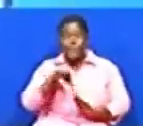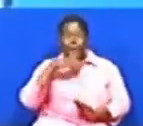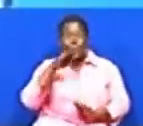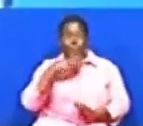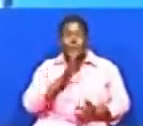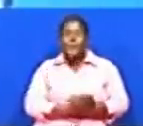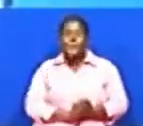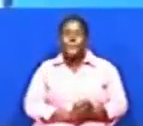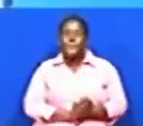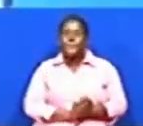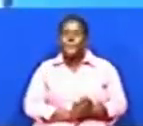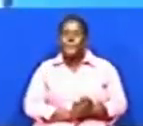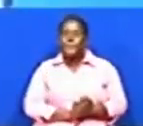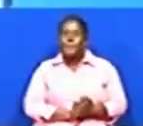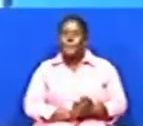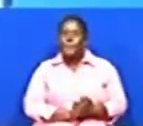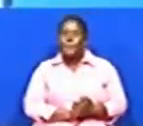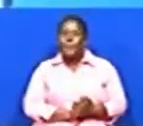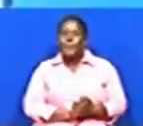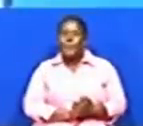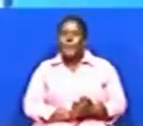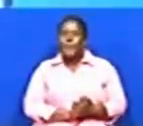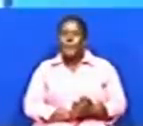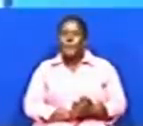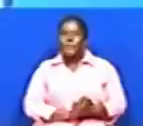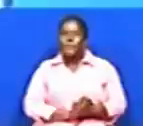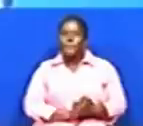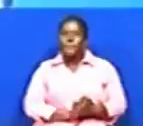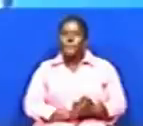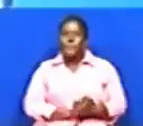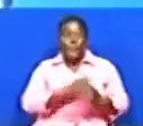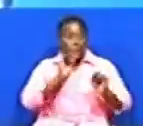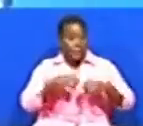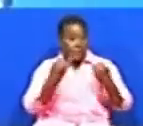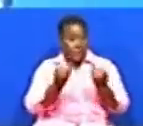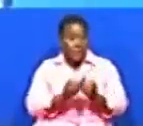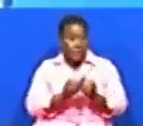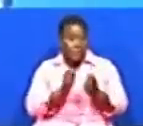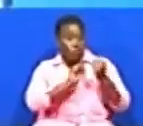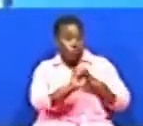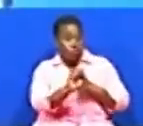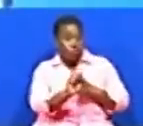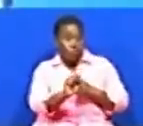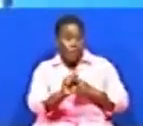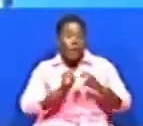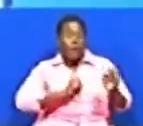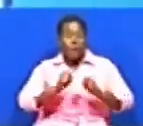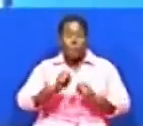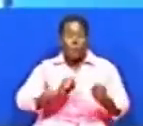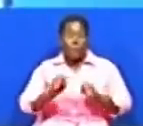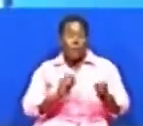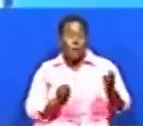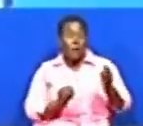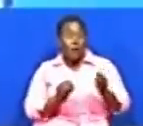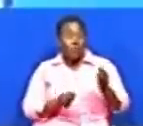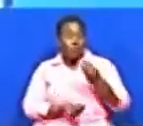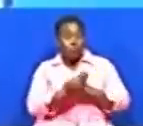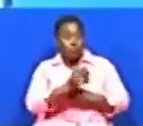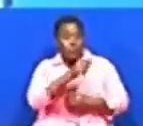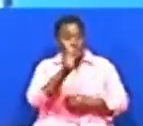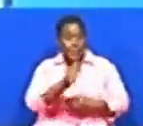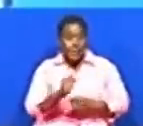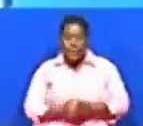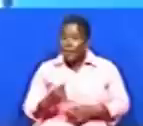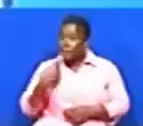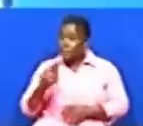na habari inayozungumzia masuala ya rushwa. Taasisi ya kuzuia na kupambana na rushwa nchini TAKUKURU